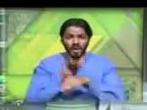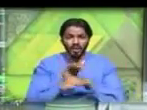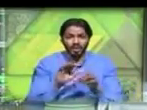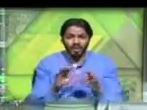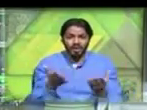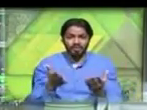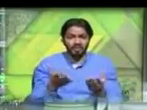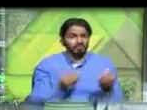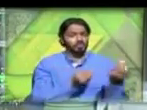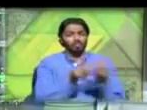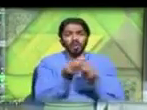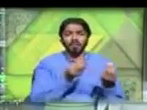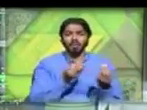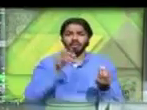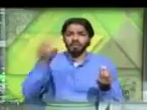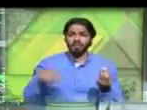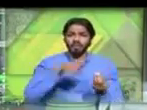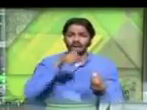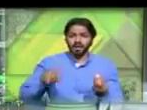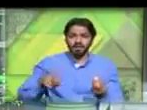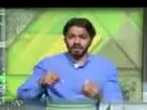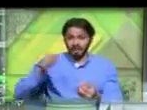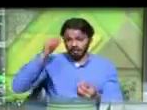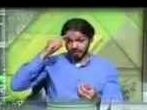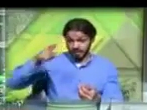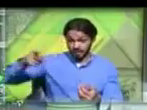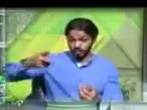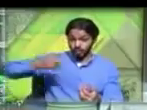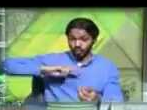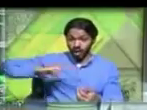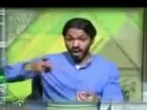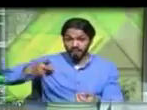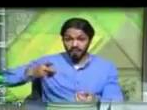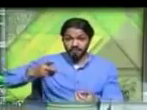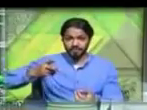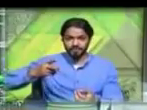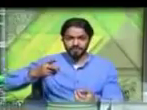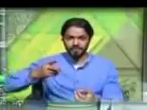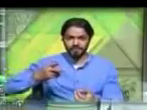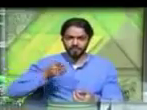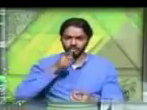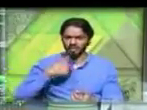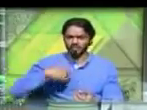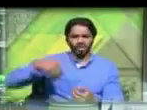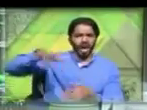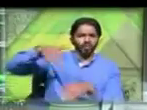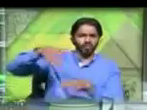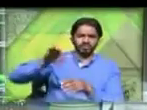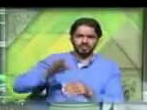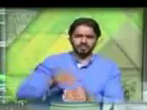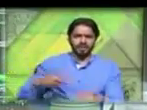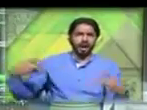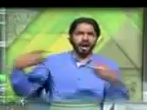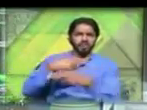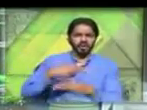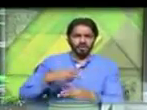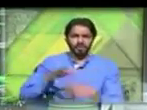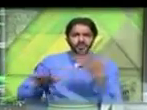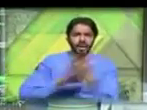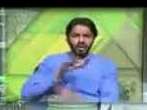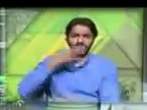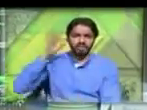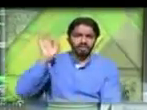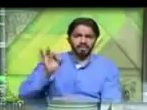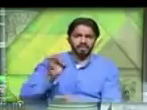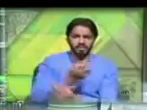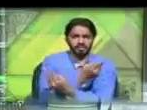الآخرين حتى وإن كانوا له من المخالفين. اسمع الكلمات دي وتدبرها، وأنا